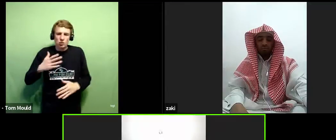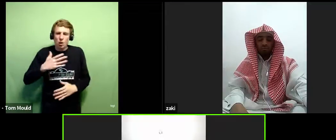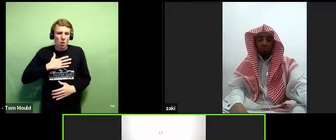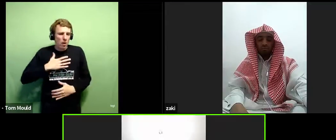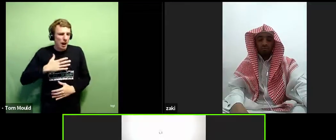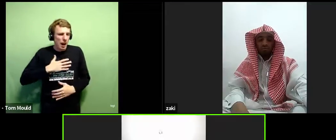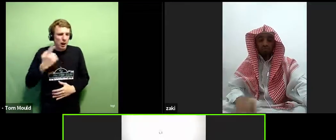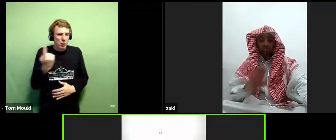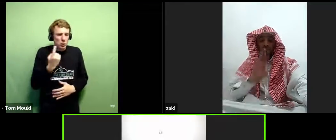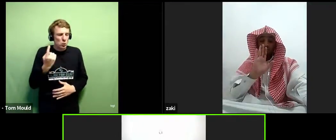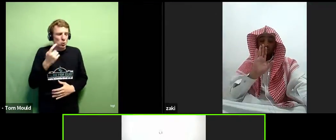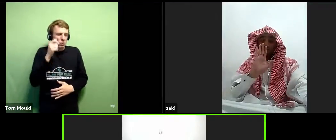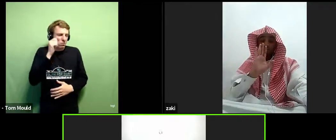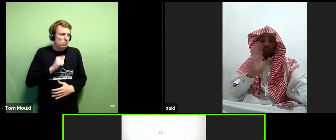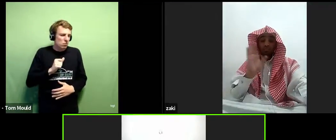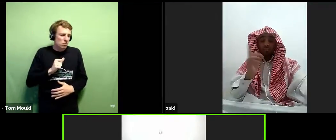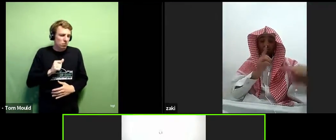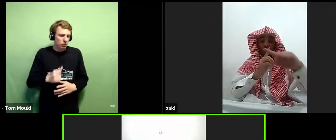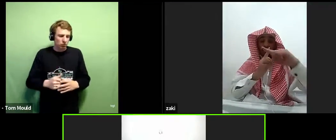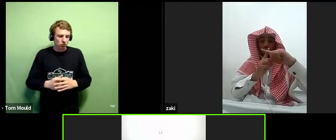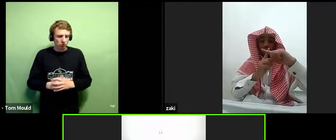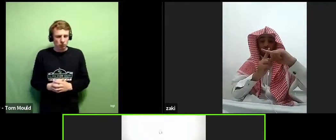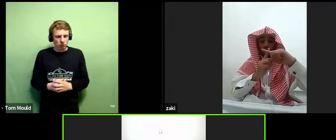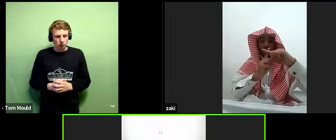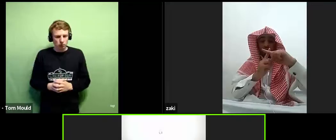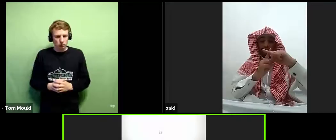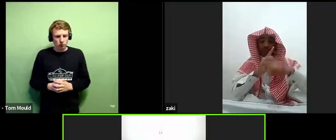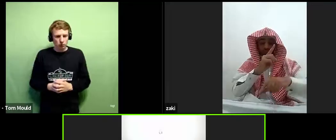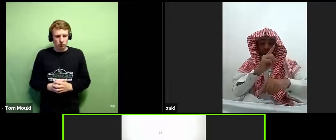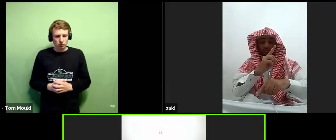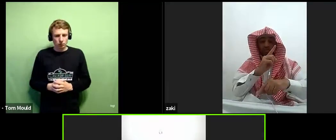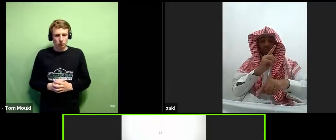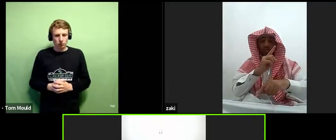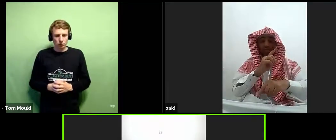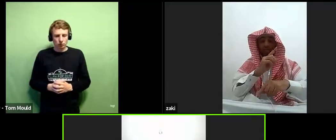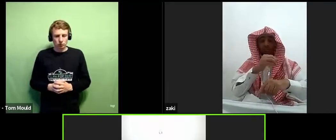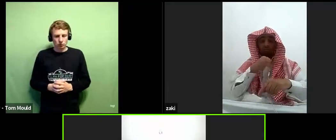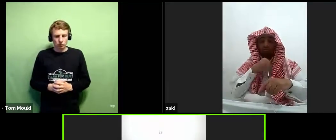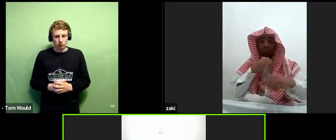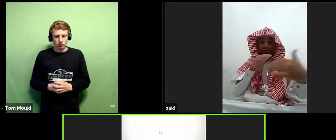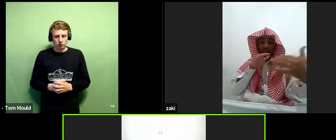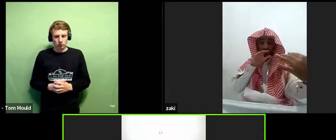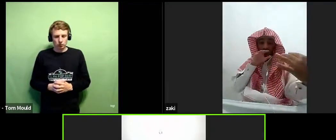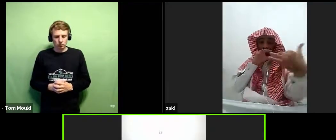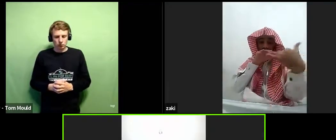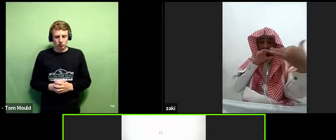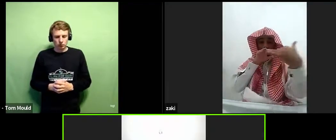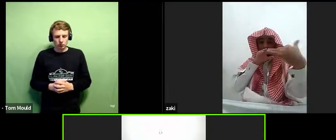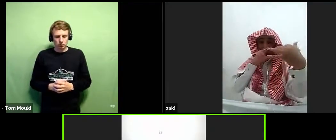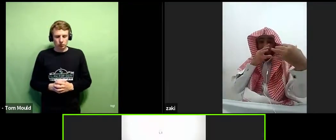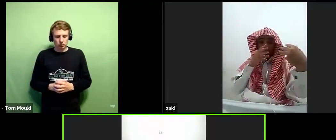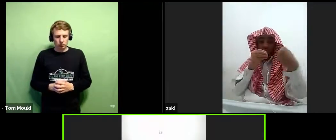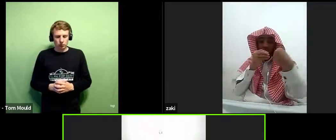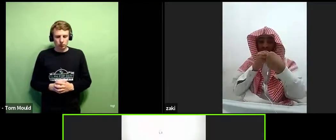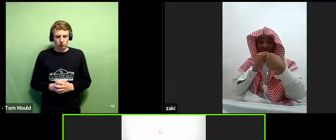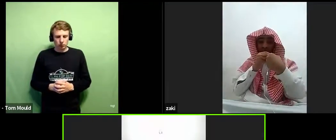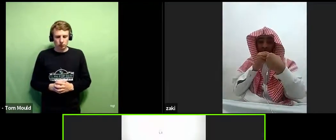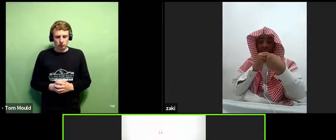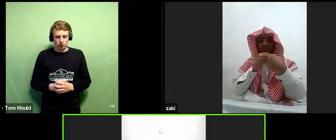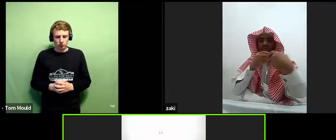وَاقْتُلُوهُمْ حَيْثُ ثَقِفْتُمُوهُمْ وَأَخْرِجُوهُمْ مِنْ